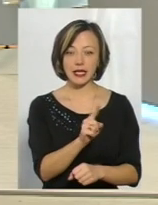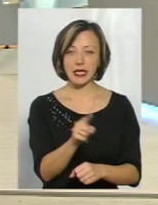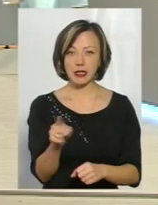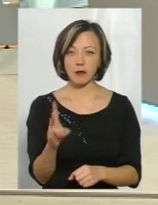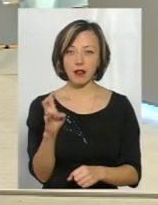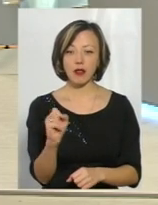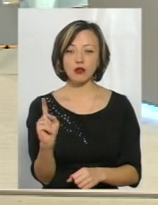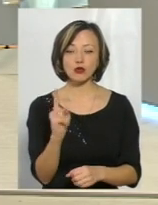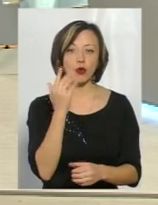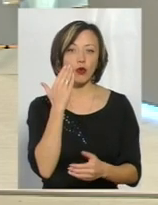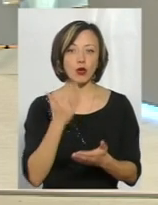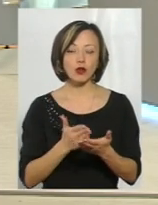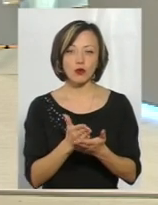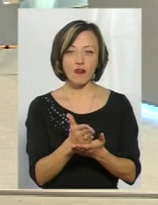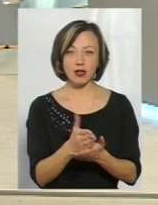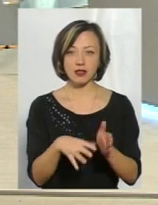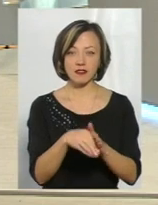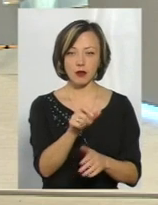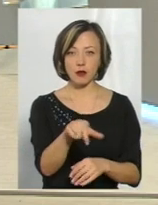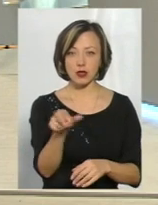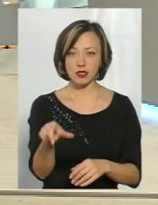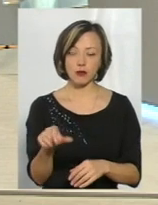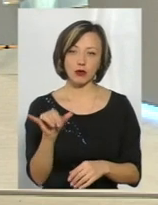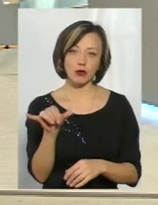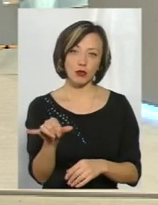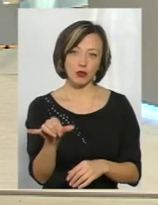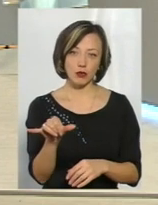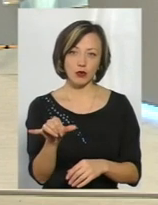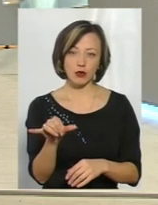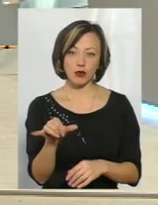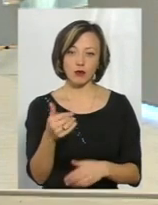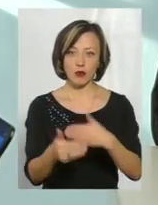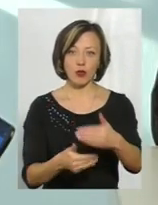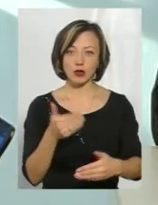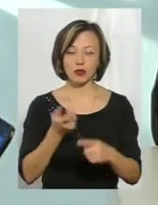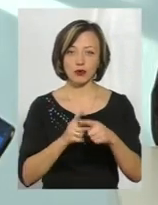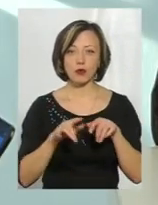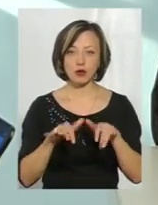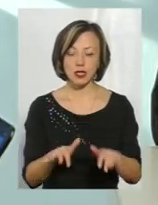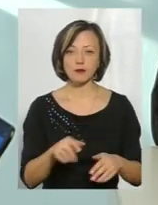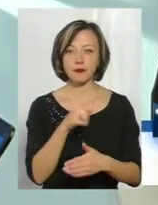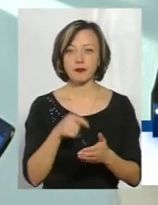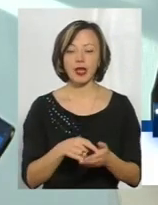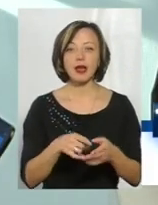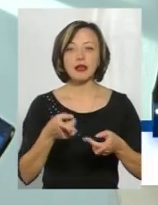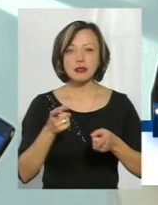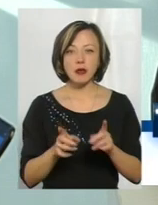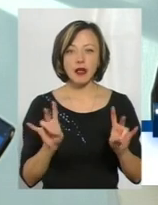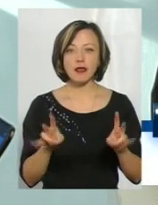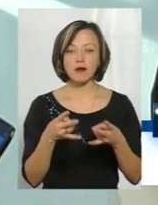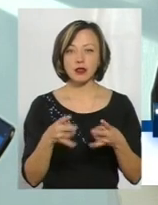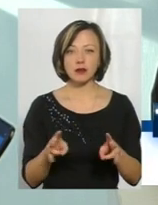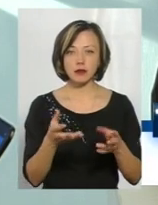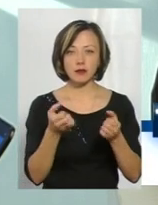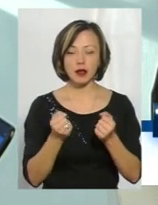що орієнтуватися виборцям у, власне, проходженні цього процесу. Ну, насправді не потрібно брати прямих матеріальних вигод